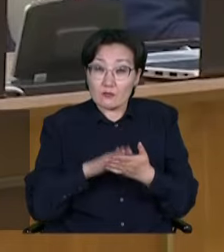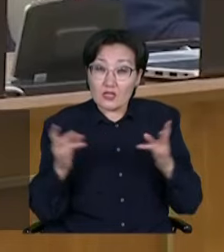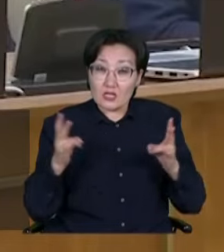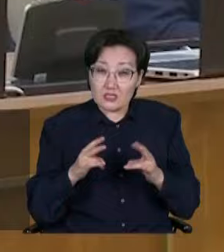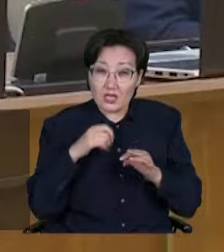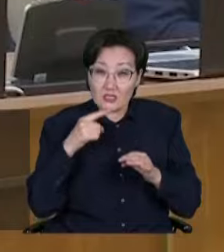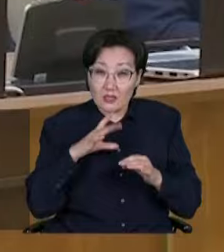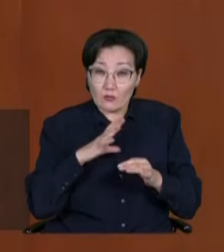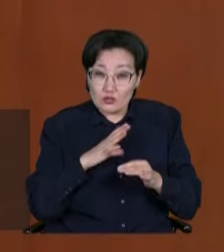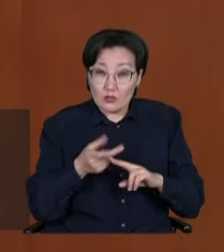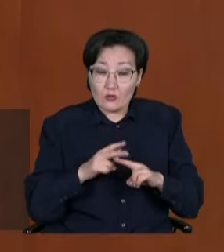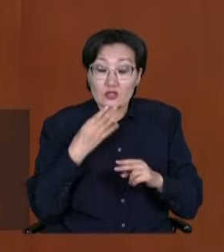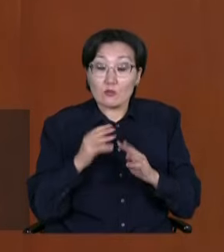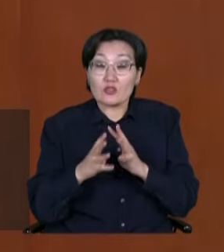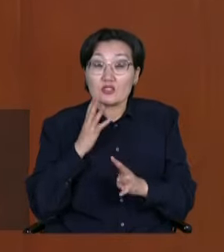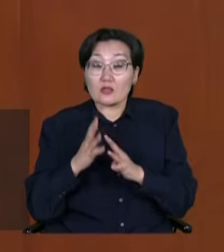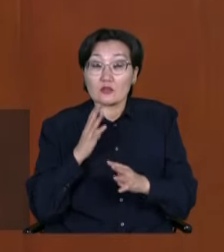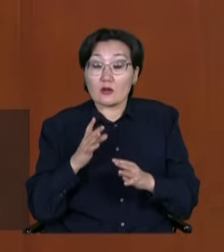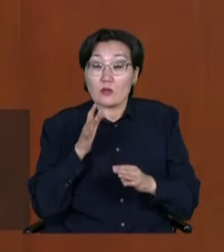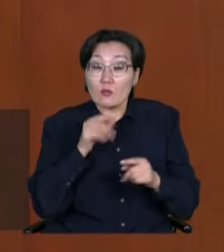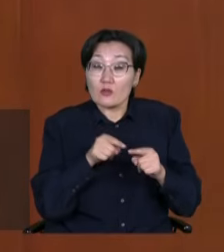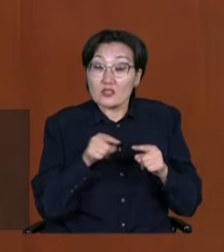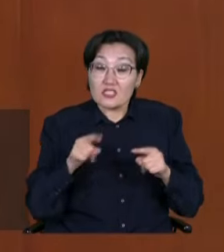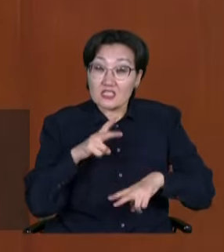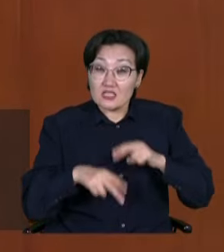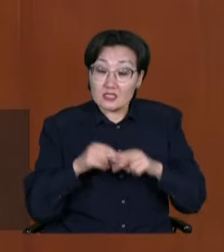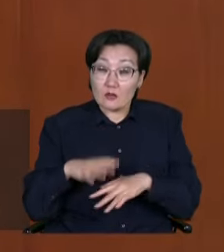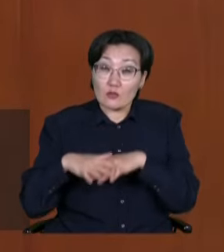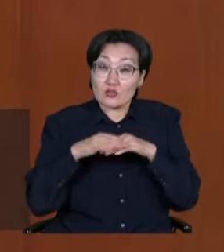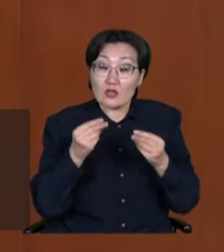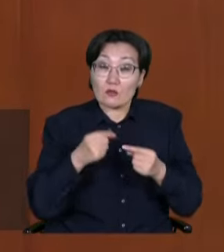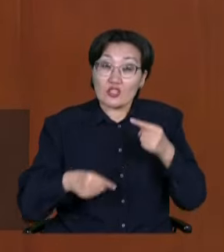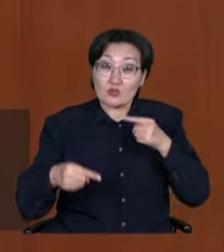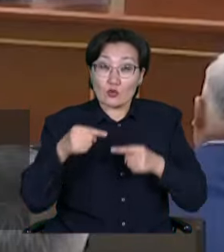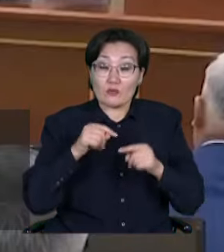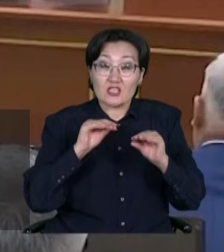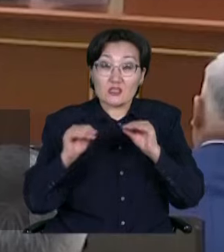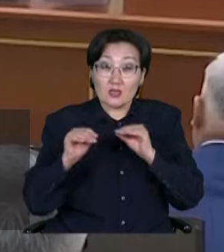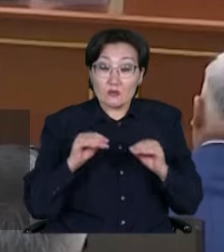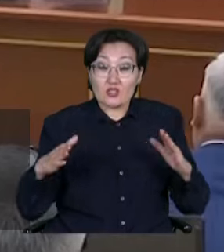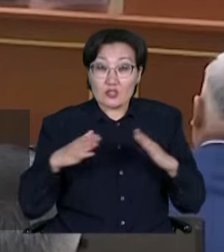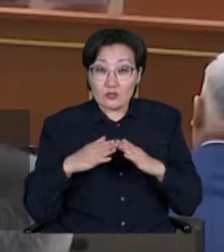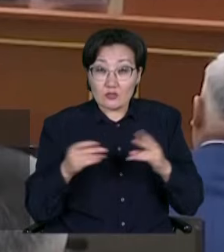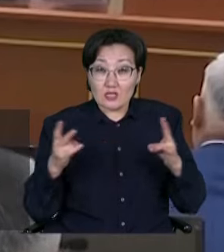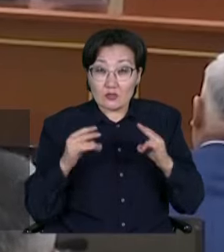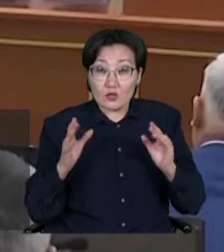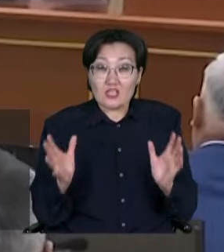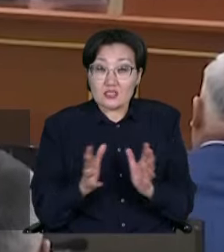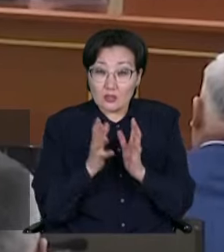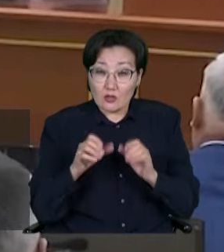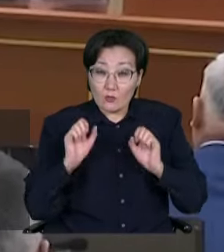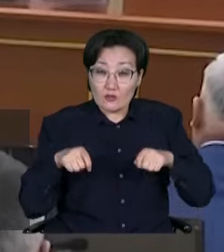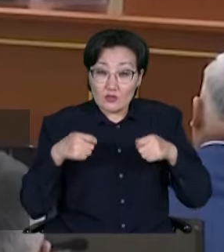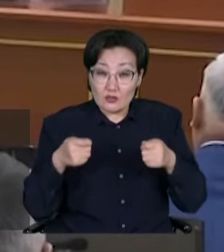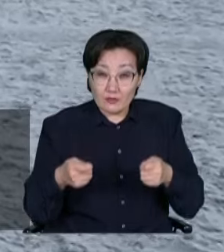керектігін атап өткен еді. Бұл өз кезегінде межелі уақыт ішінде салынған инвестицияны ақтап, инфрақұрылым нысандарын тиісті қалыпта сақтауға